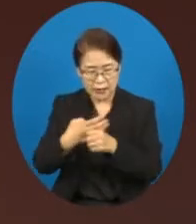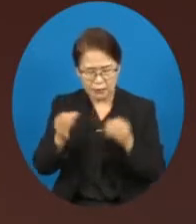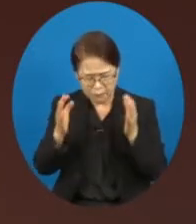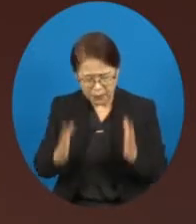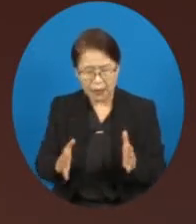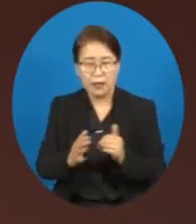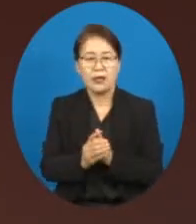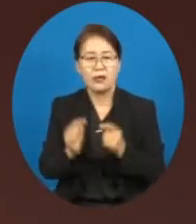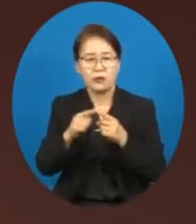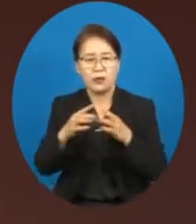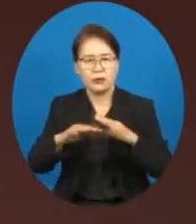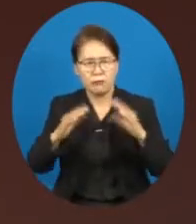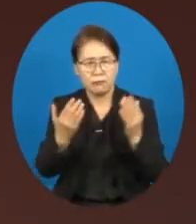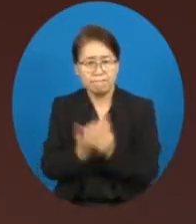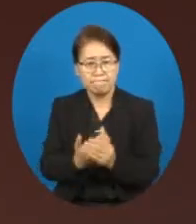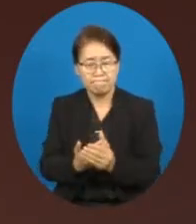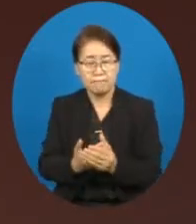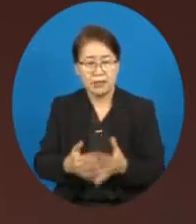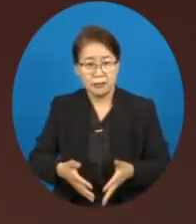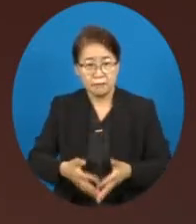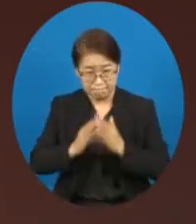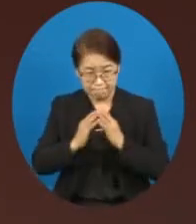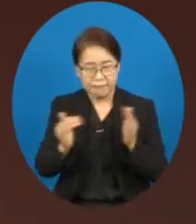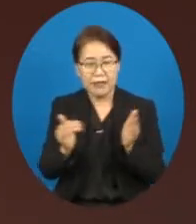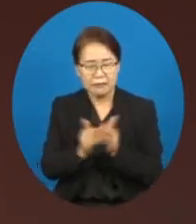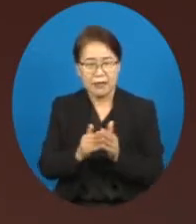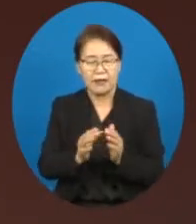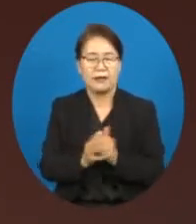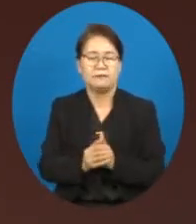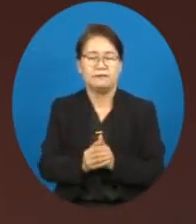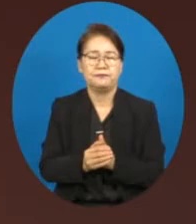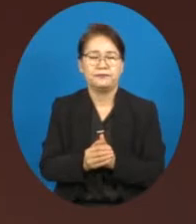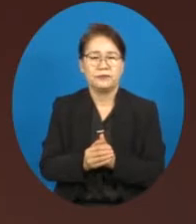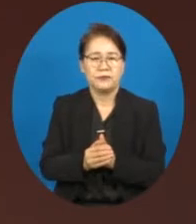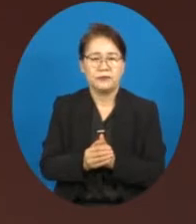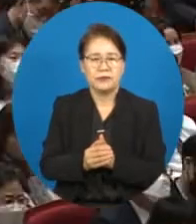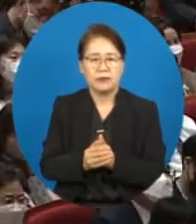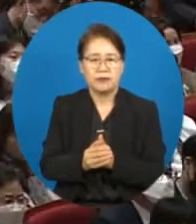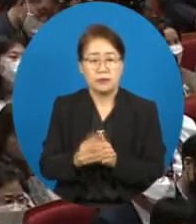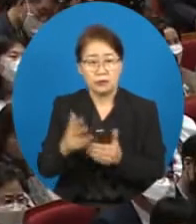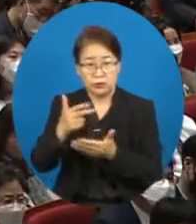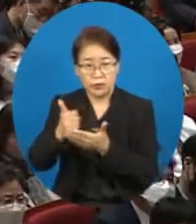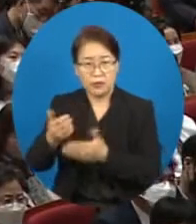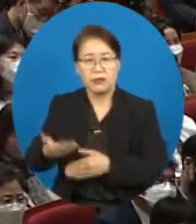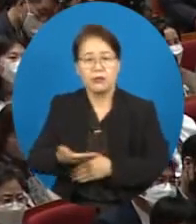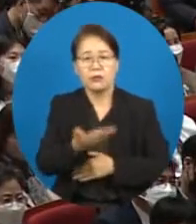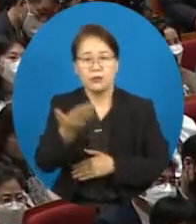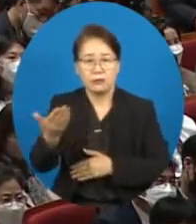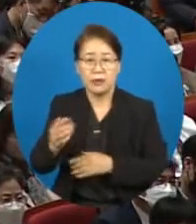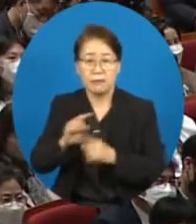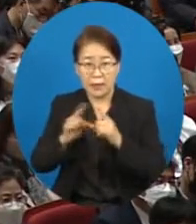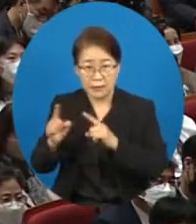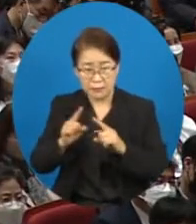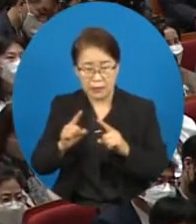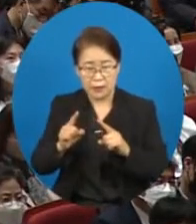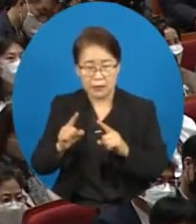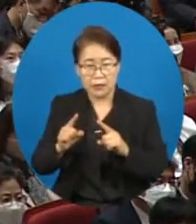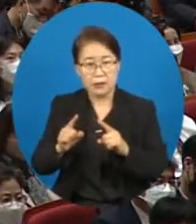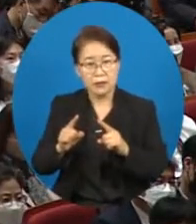지키시는 신실하신 분이십니다. 그러므로 여러분, 주님께서 여러분에게